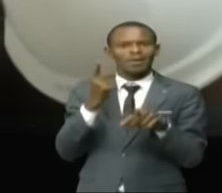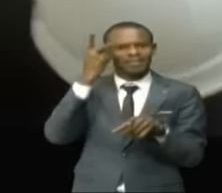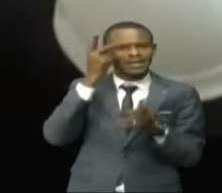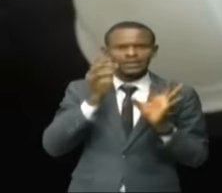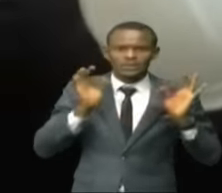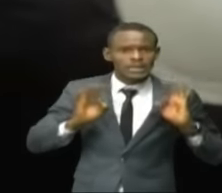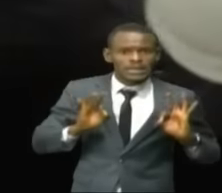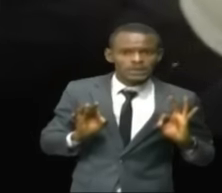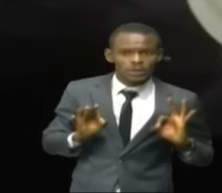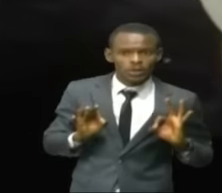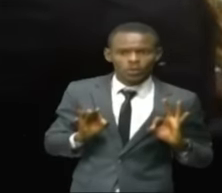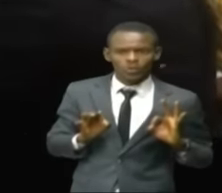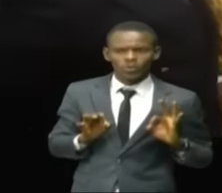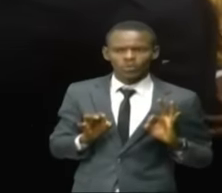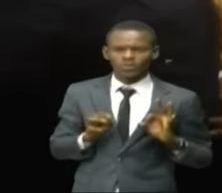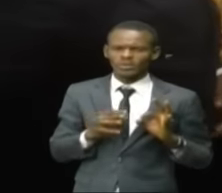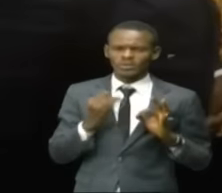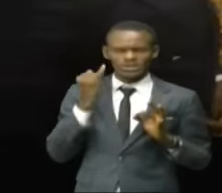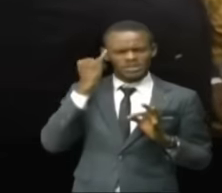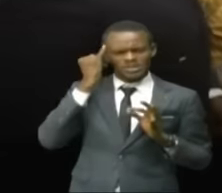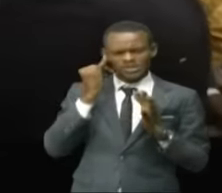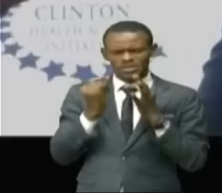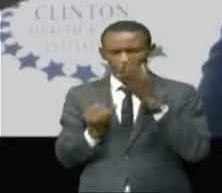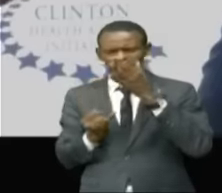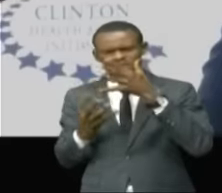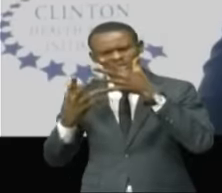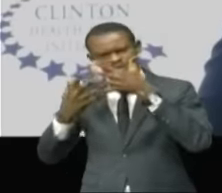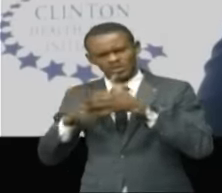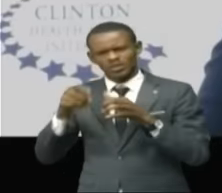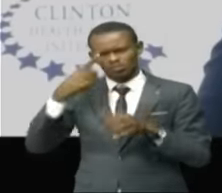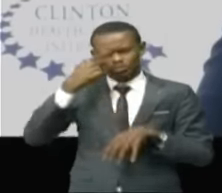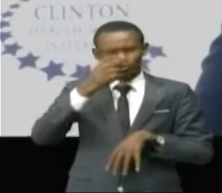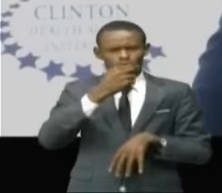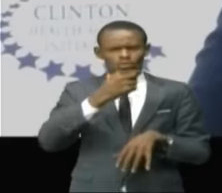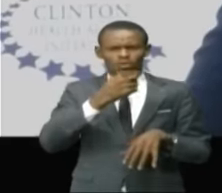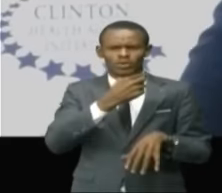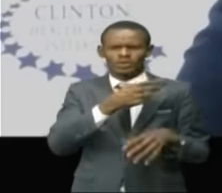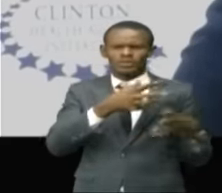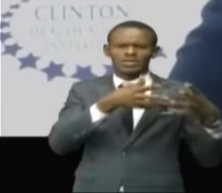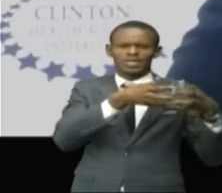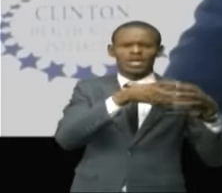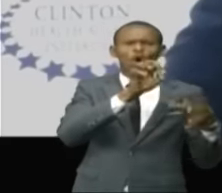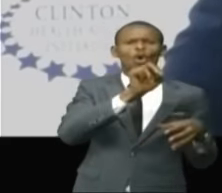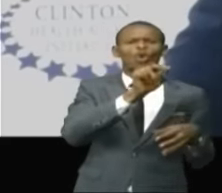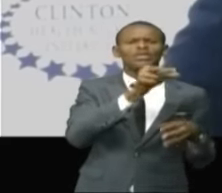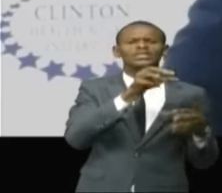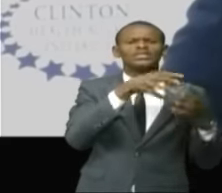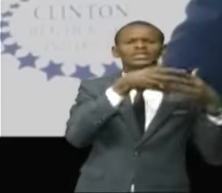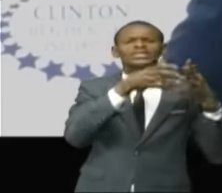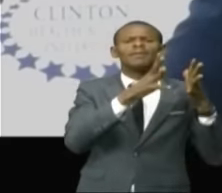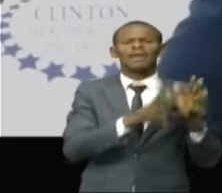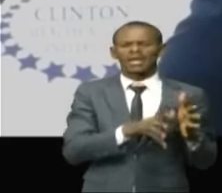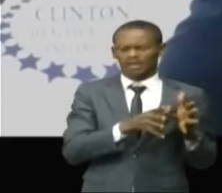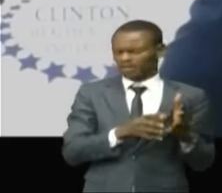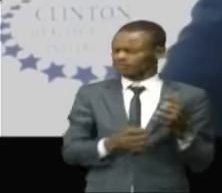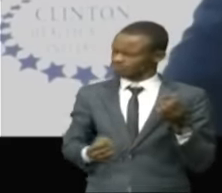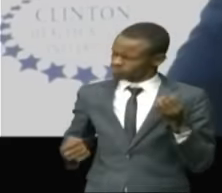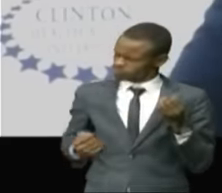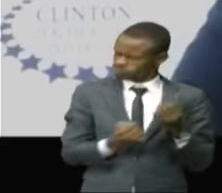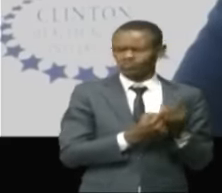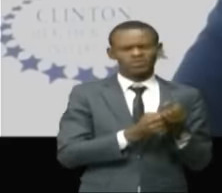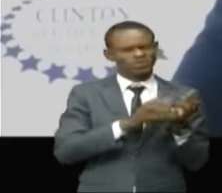Chai Digas, je voudrais que vous trouviez à travers ces mots notre profonde admiration et notre profond respect, ainsi que notre